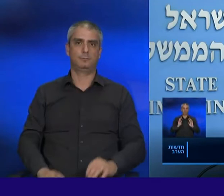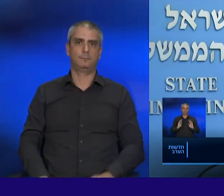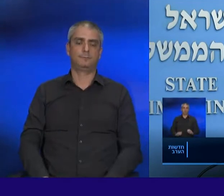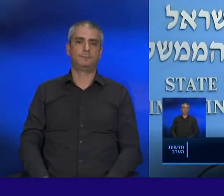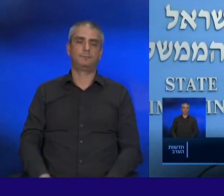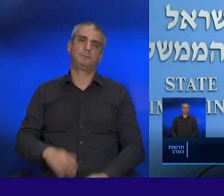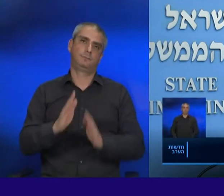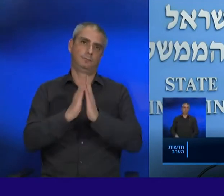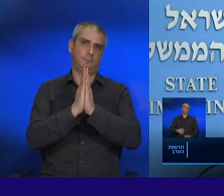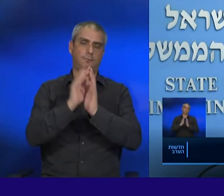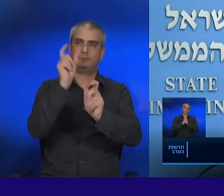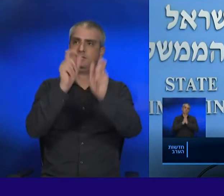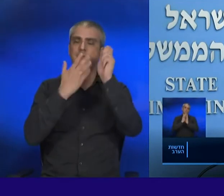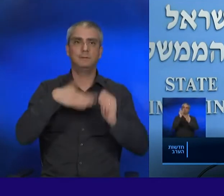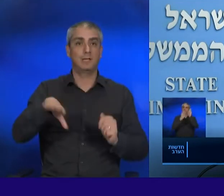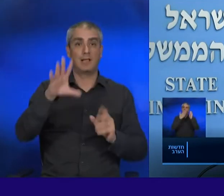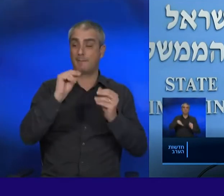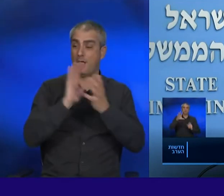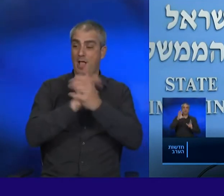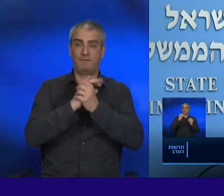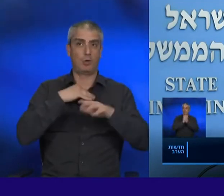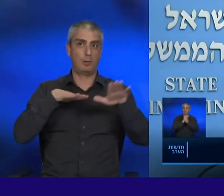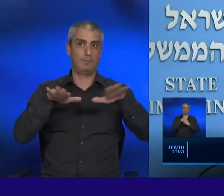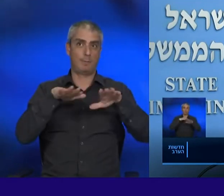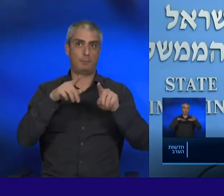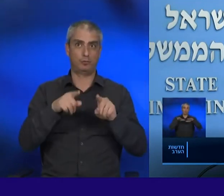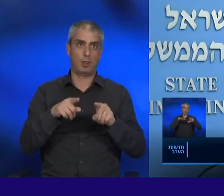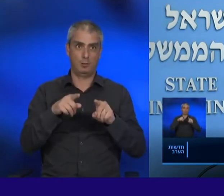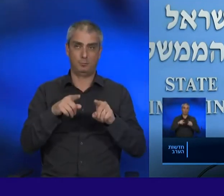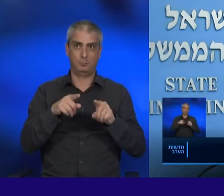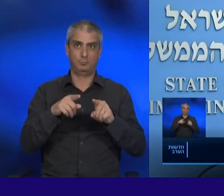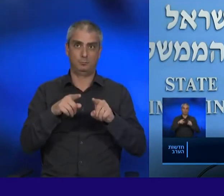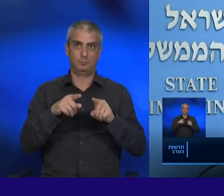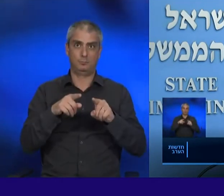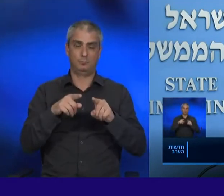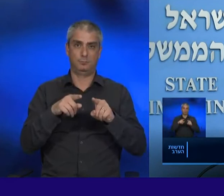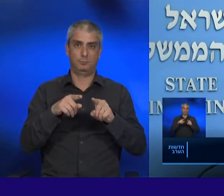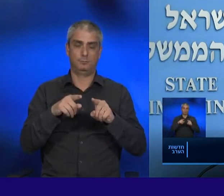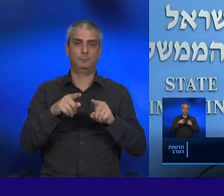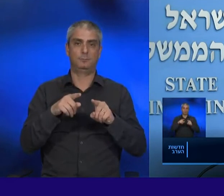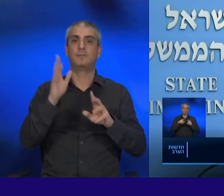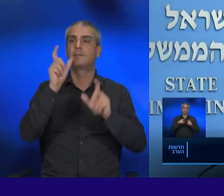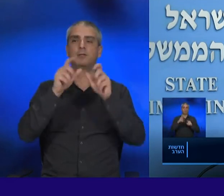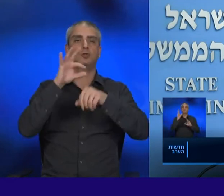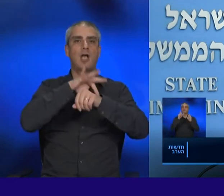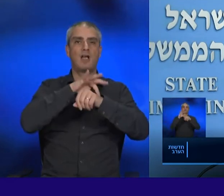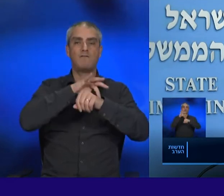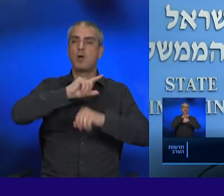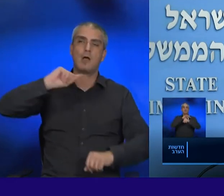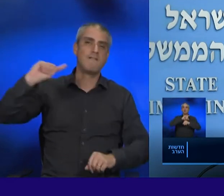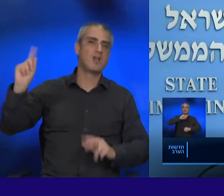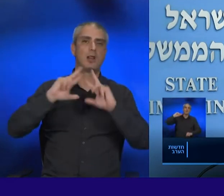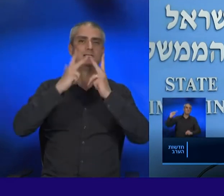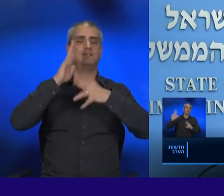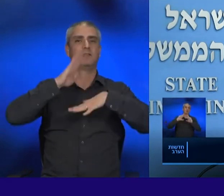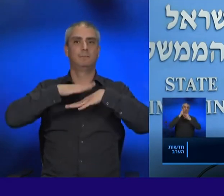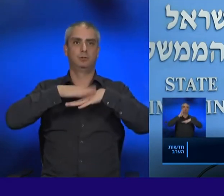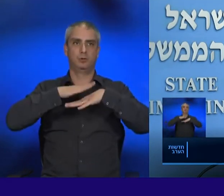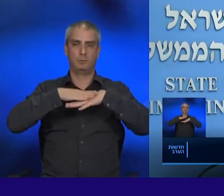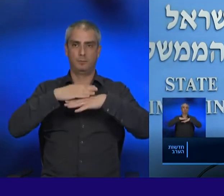אז אחרי ישראל, יחד עם חבריי לממשלה, עם גורמי הרפואה, עם כל הצוותים המקצועיים,